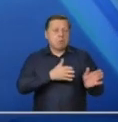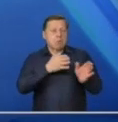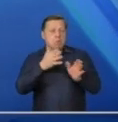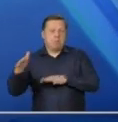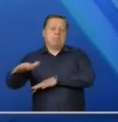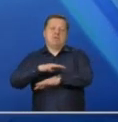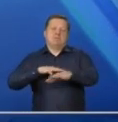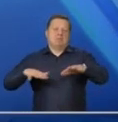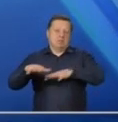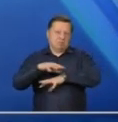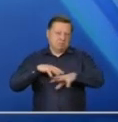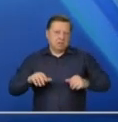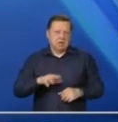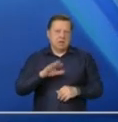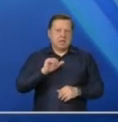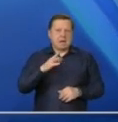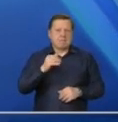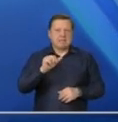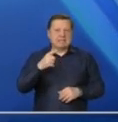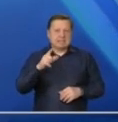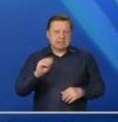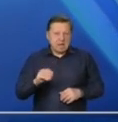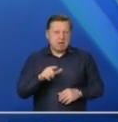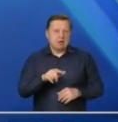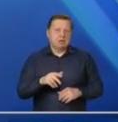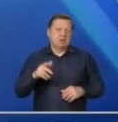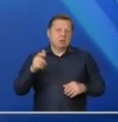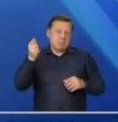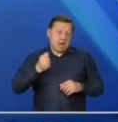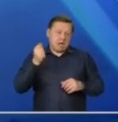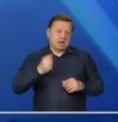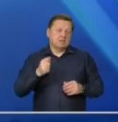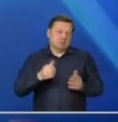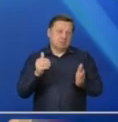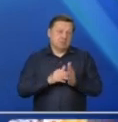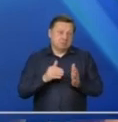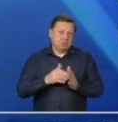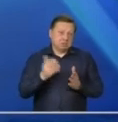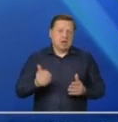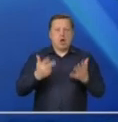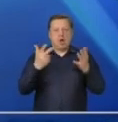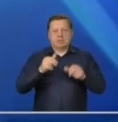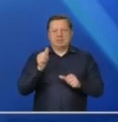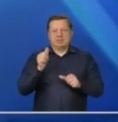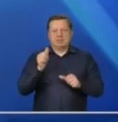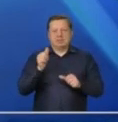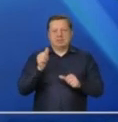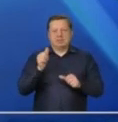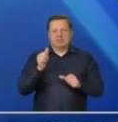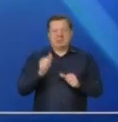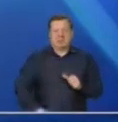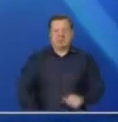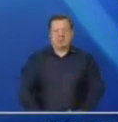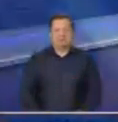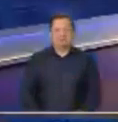chmury, a w miejscowości Jamnice przydadzą się parasole, ale będzie ciepło do stopni 8.